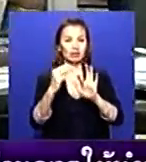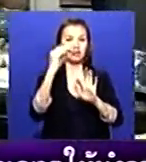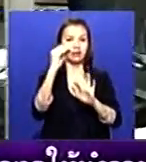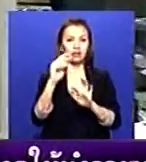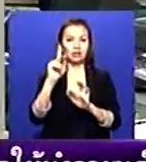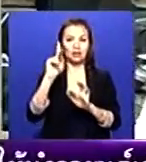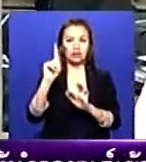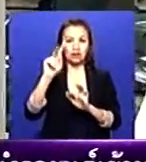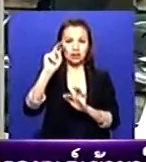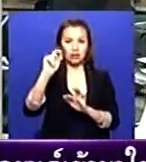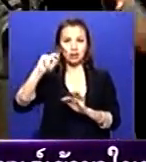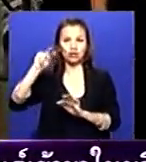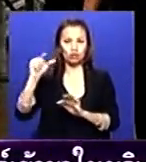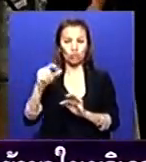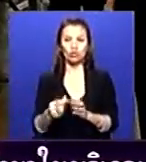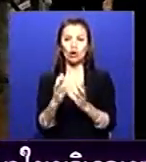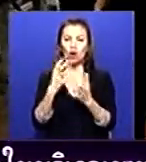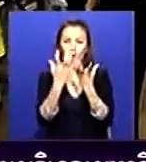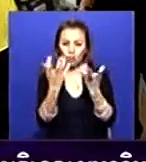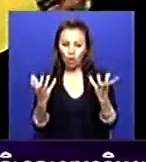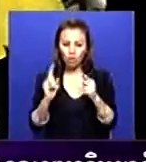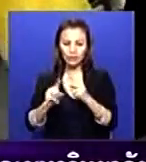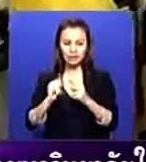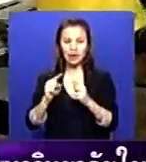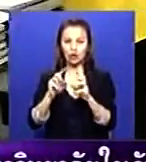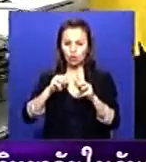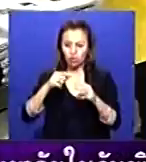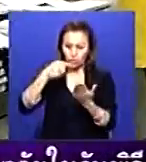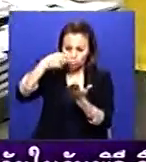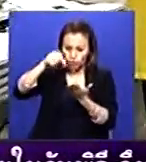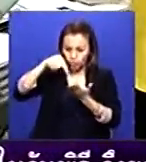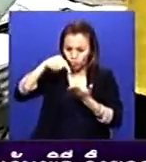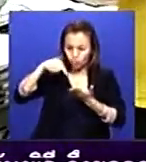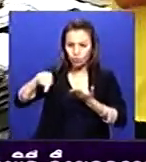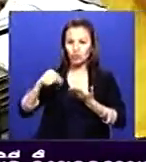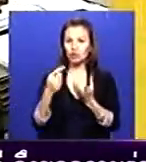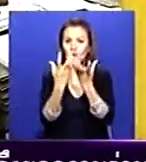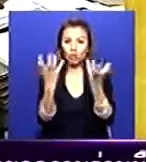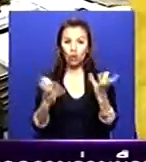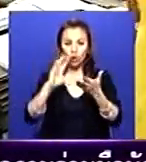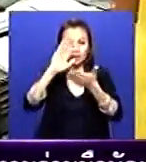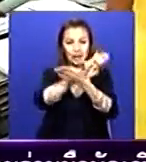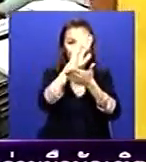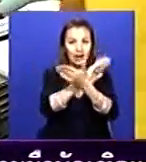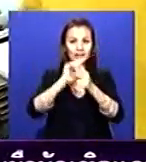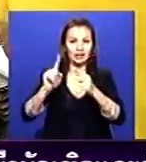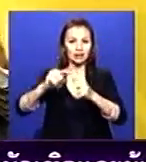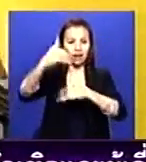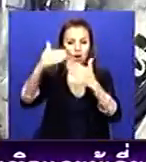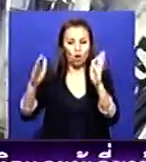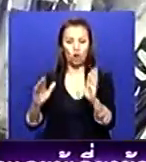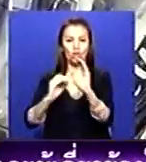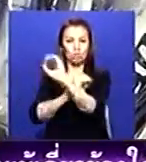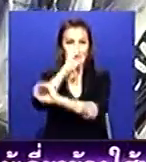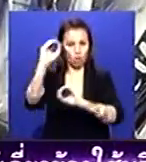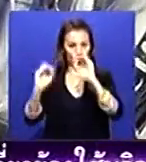การเตรียมอุปกรณ์ที่ต้องใช้ในการเลือกตั้งก่อนส่งให้หน่วยเลือกตั้งส่วนบัตรลงคะแนนเลือกตั้งก็ได้จัดเก็บไว้ในห้องที่มีความปลอดภัยสูงสุ